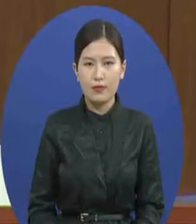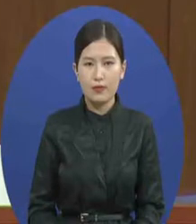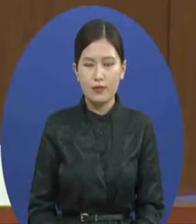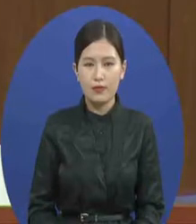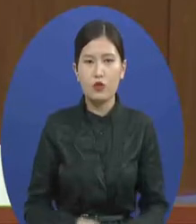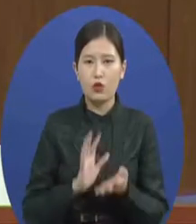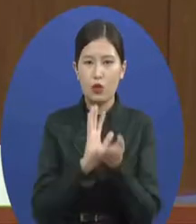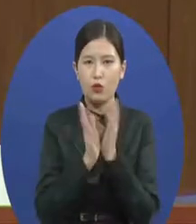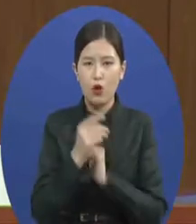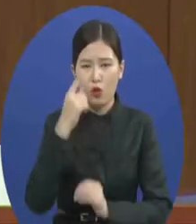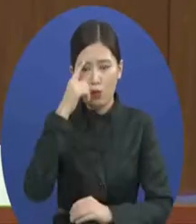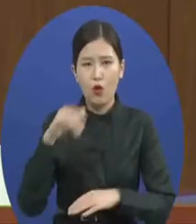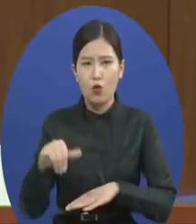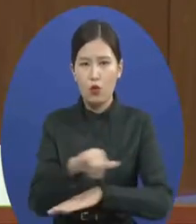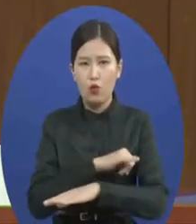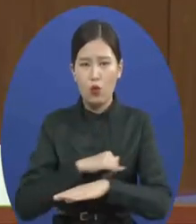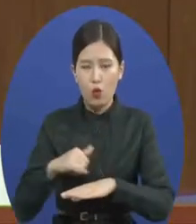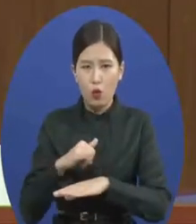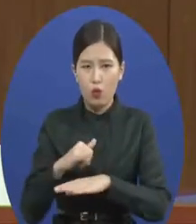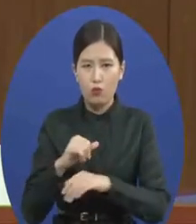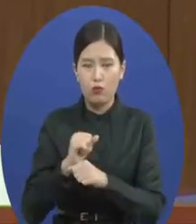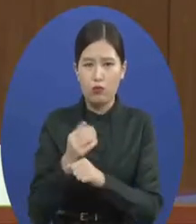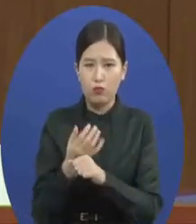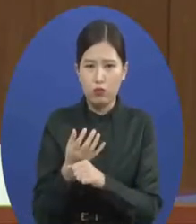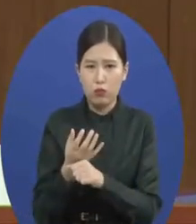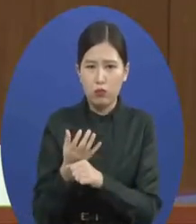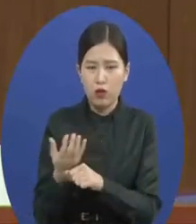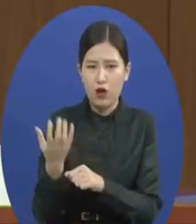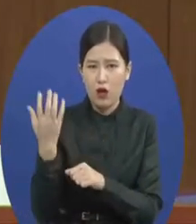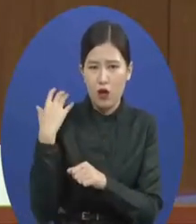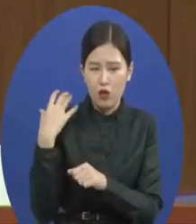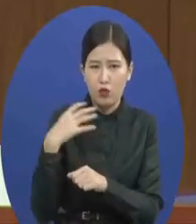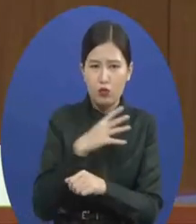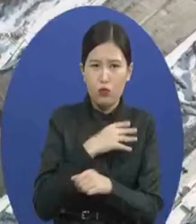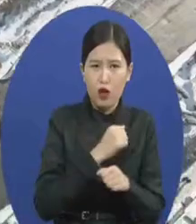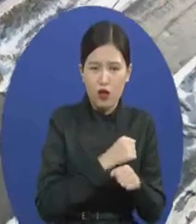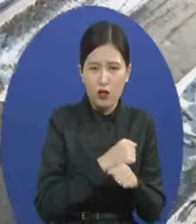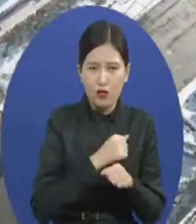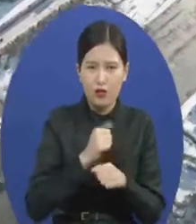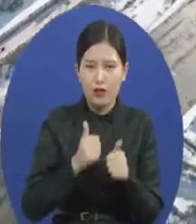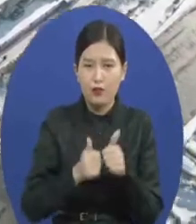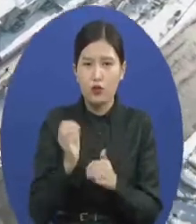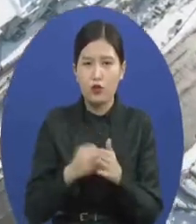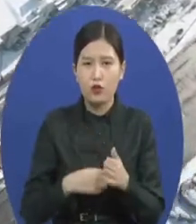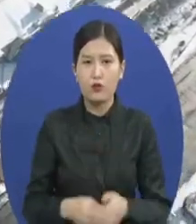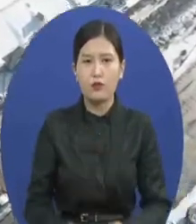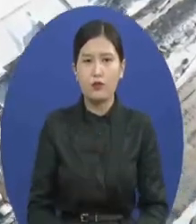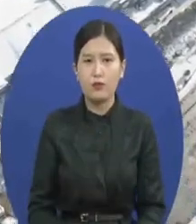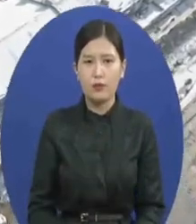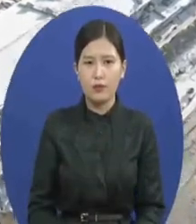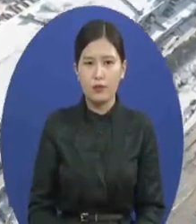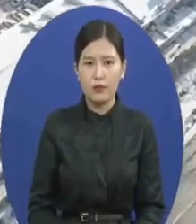Гэхдээ эх орны өмнө хүлээсэн үүргээ бид нар амжилттай гүйцэтгэх хэрэгтэй.